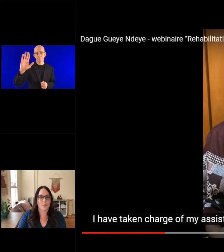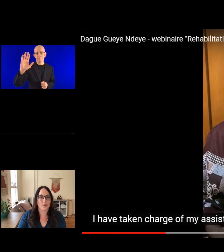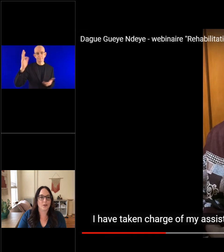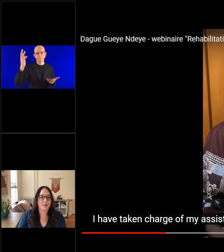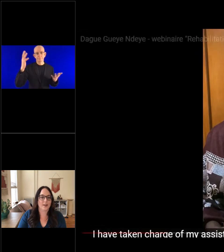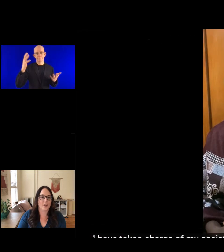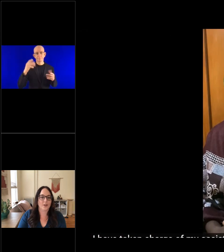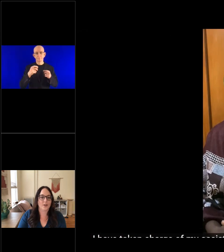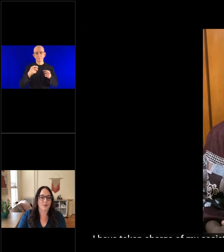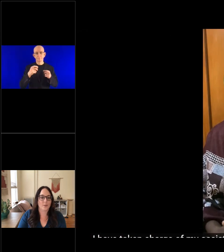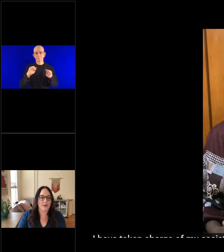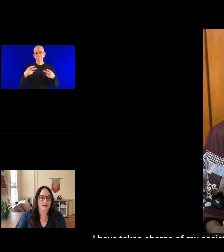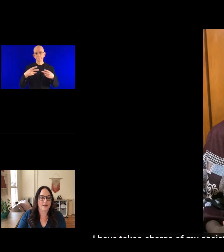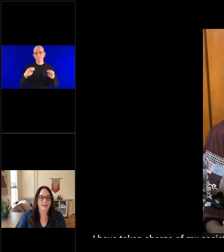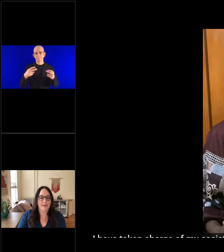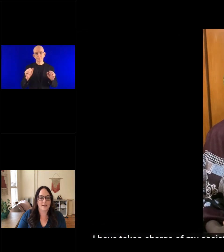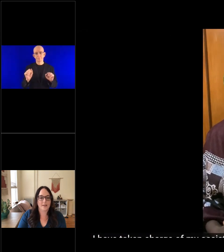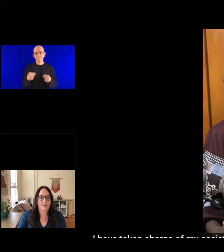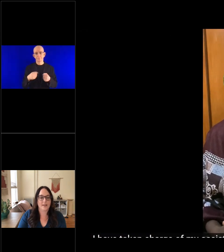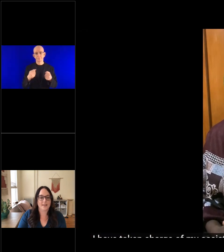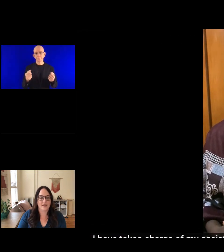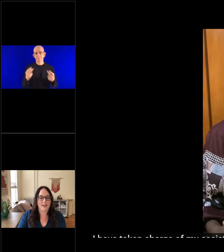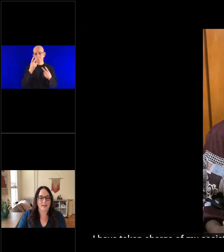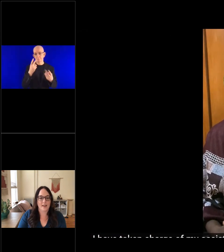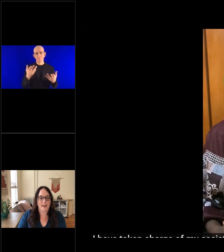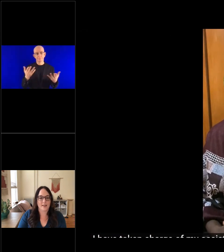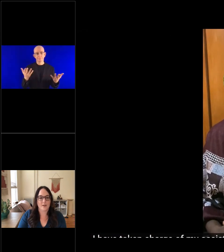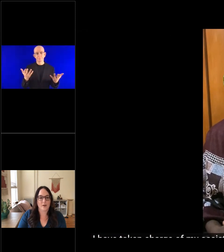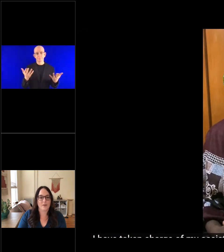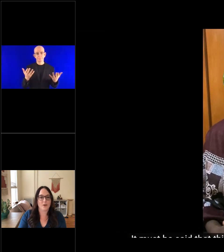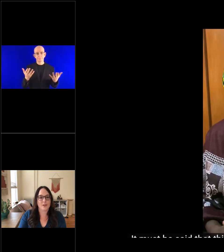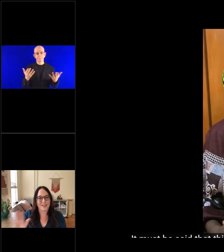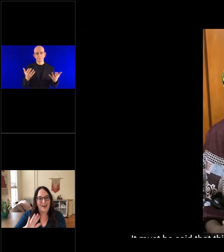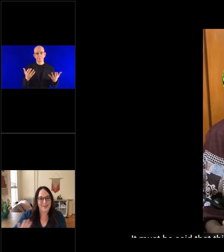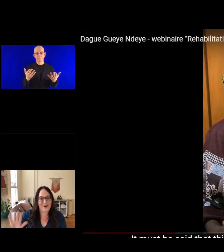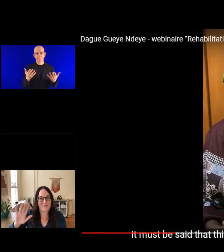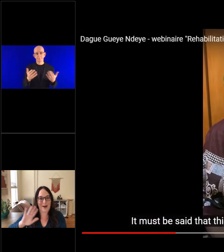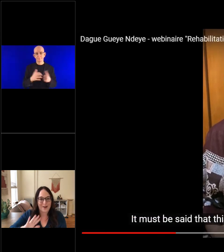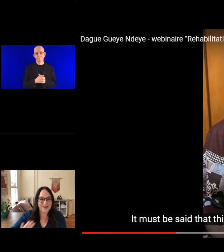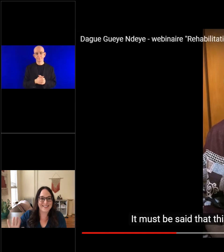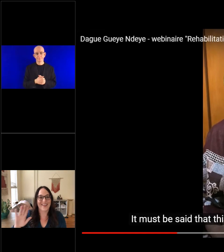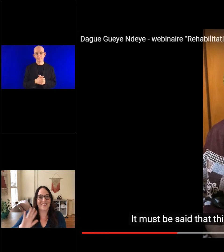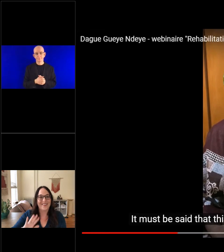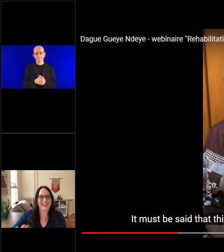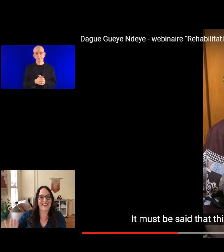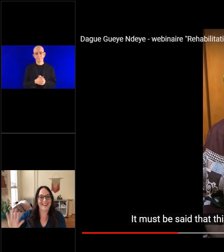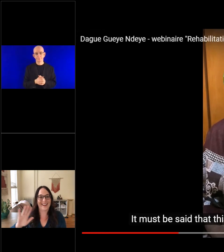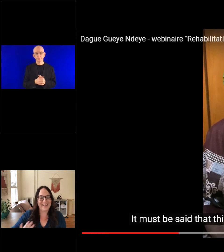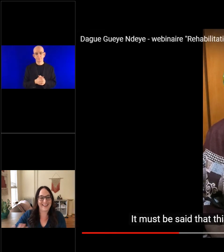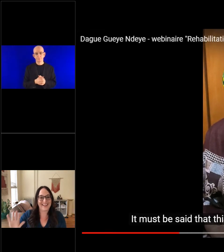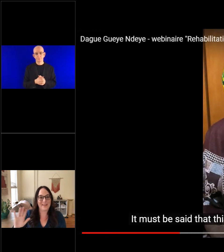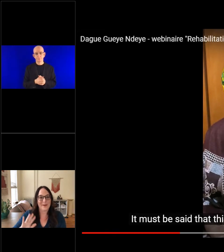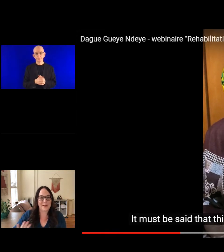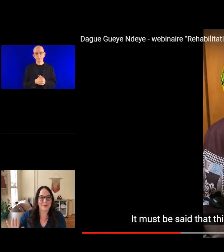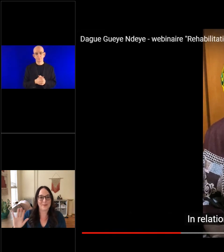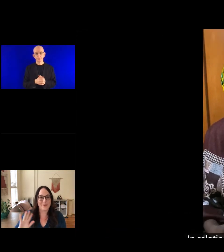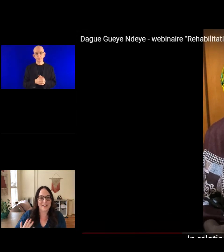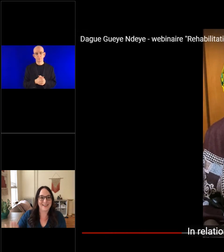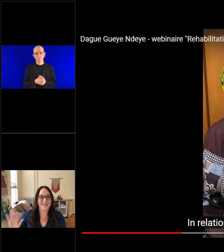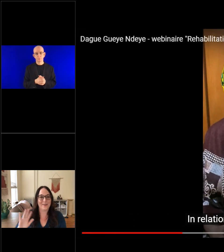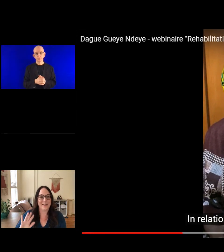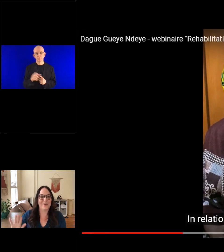language interpreters cannot interpret it. We can see it then, so if you can just hover your mouse over it, I think keep your